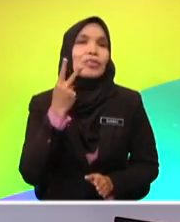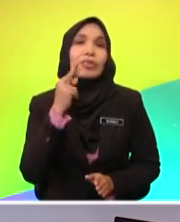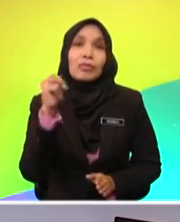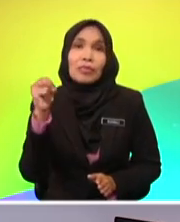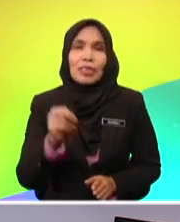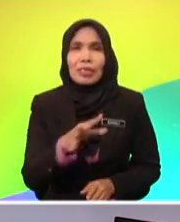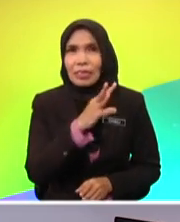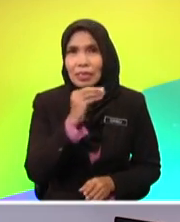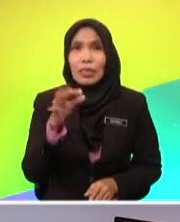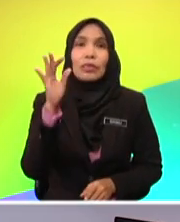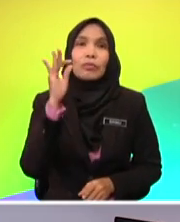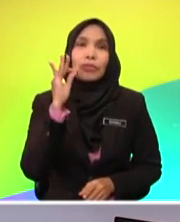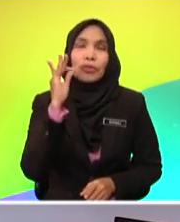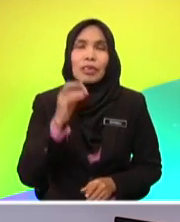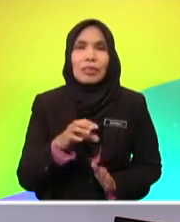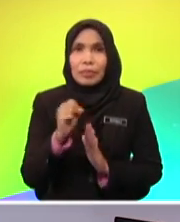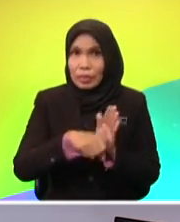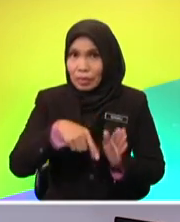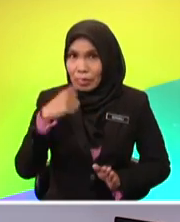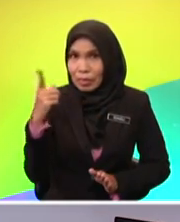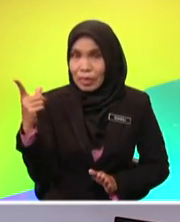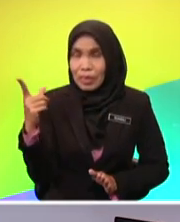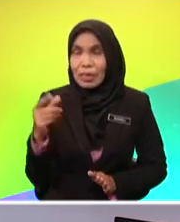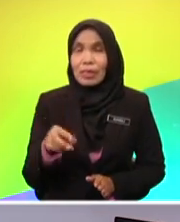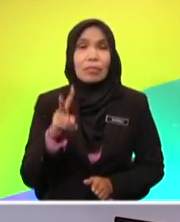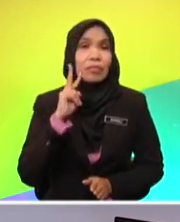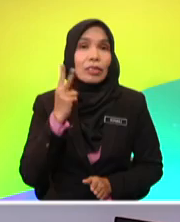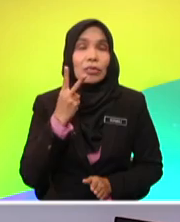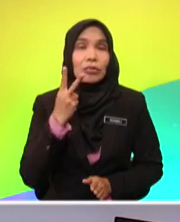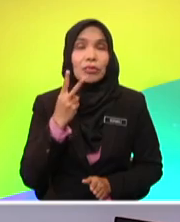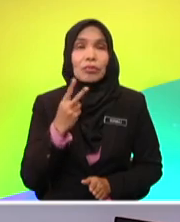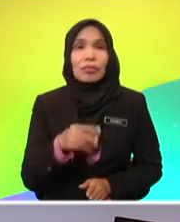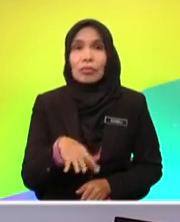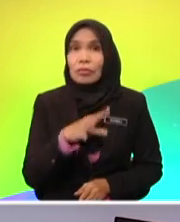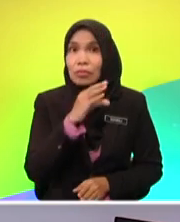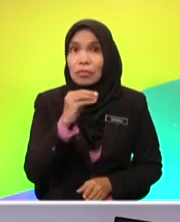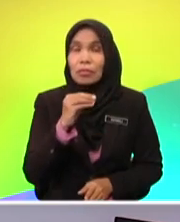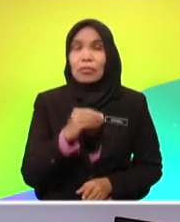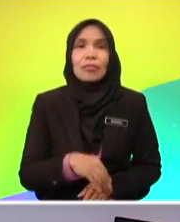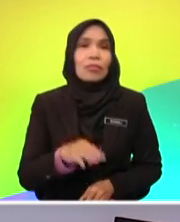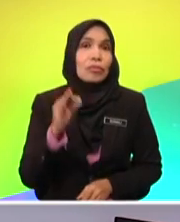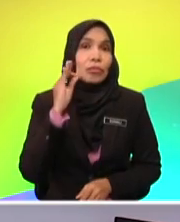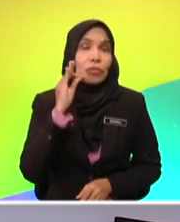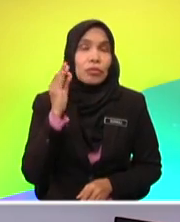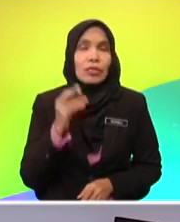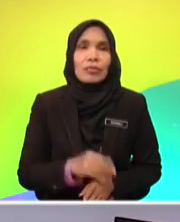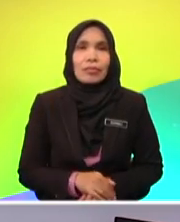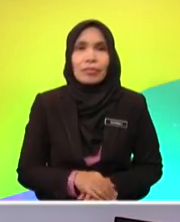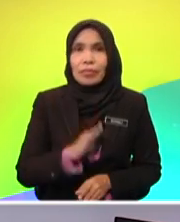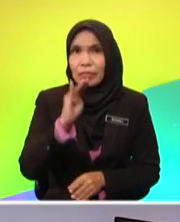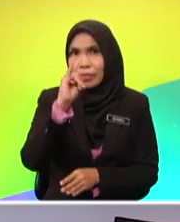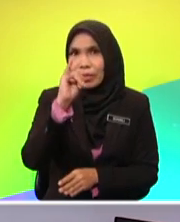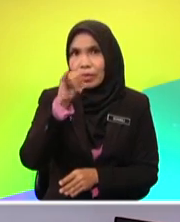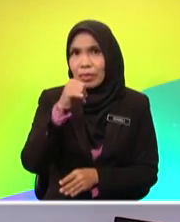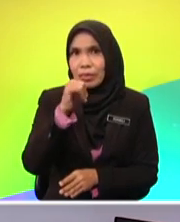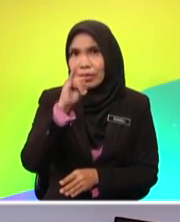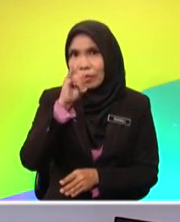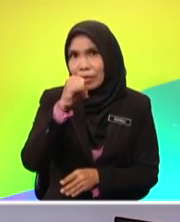juga buah. Selain daripada sayur, buah-buahan, bijirin juga termasuk sebagai